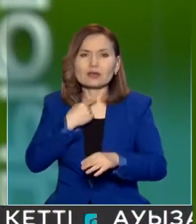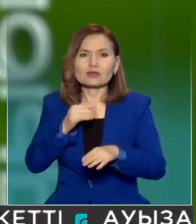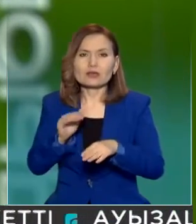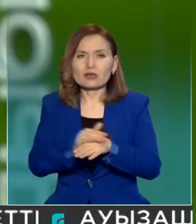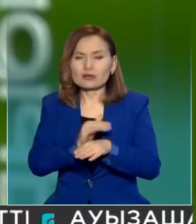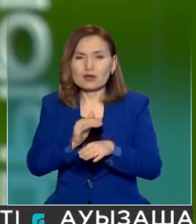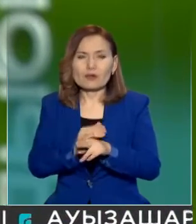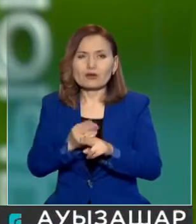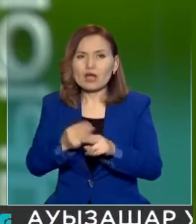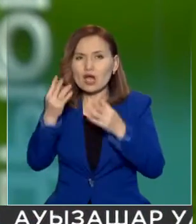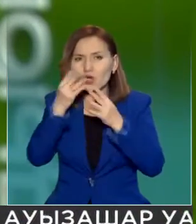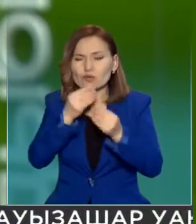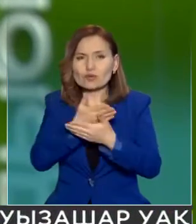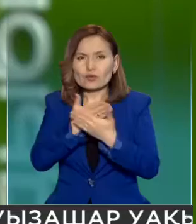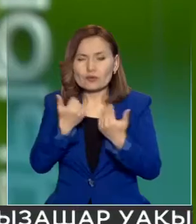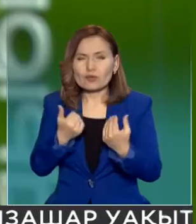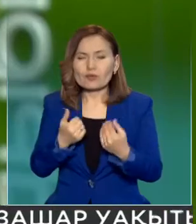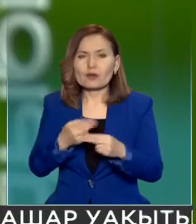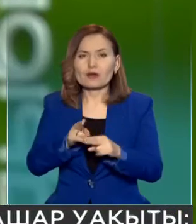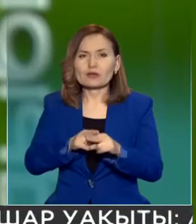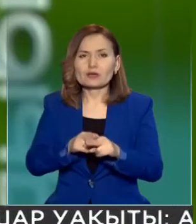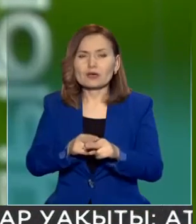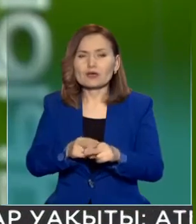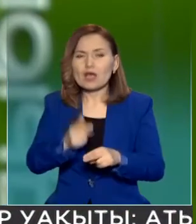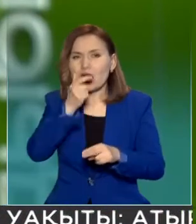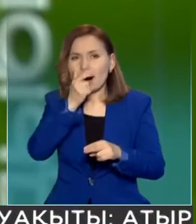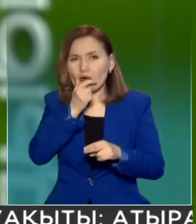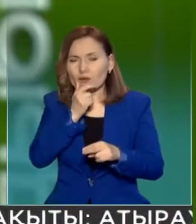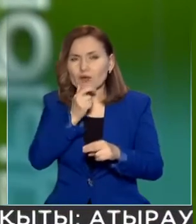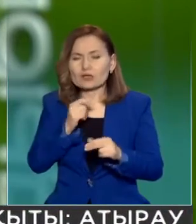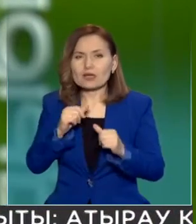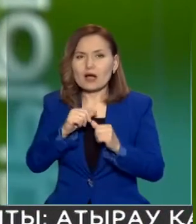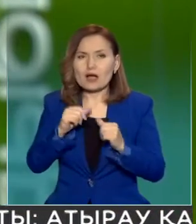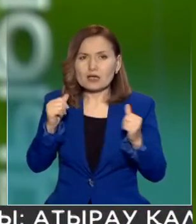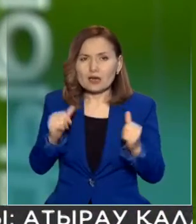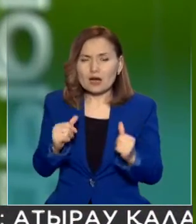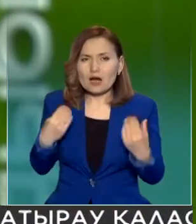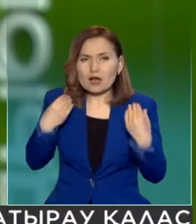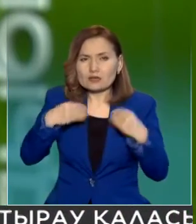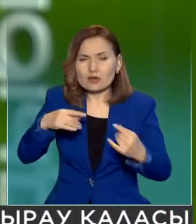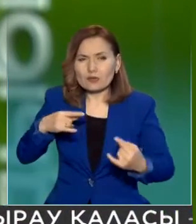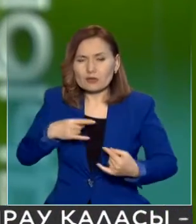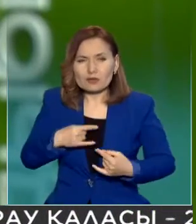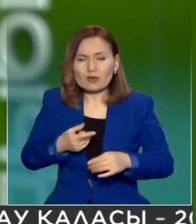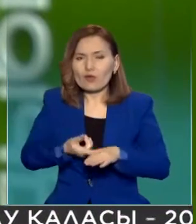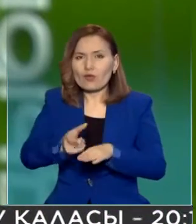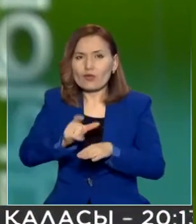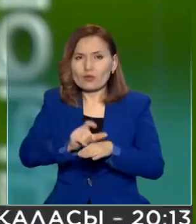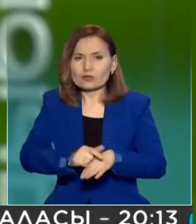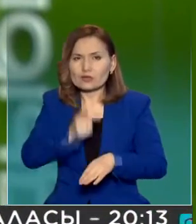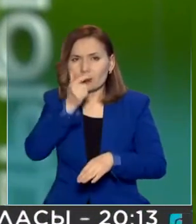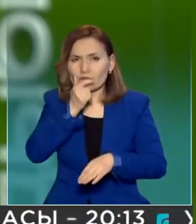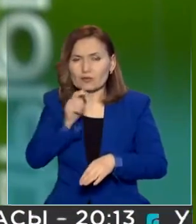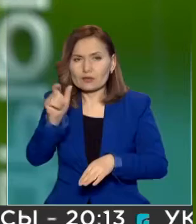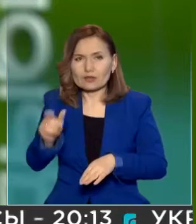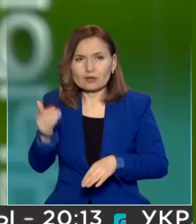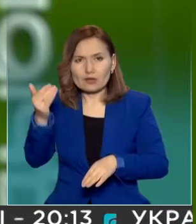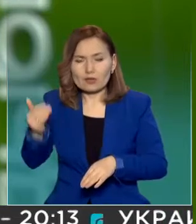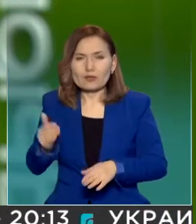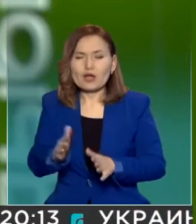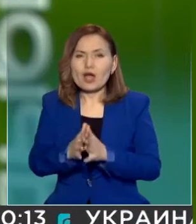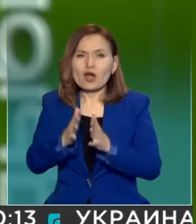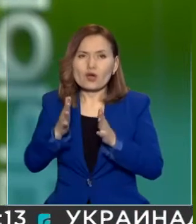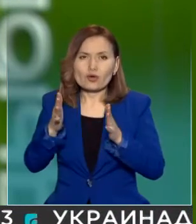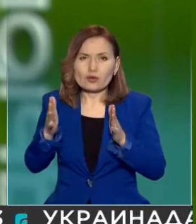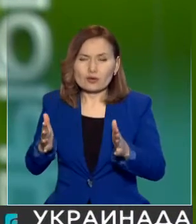киім киісі, ақпаратты беруі, кісімен сөйлесуі, келген спикерді ашуы, бұның барлығы үлкен